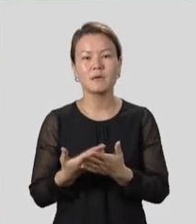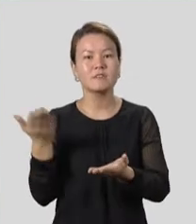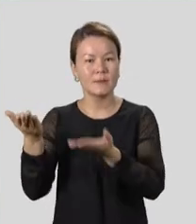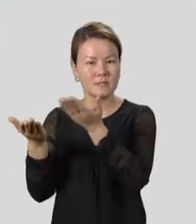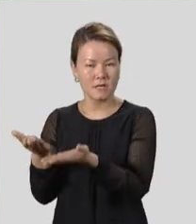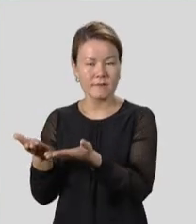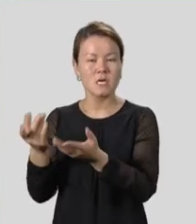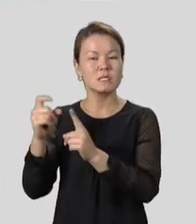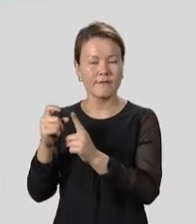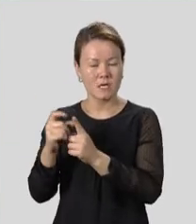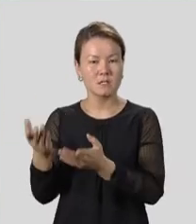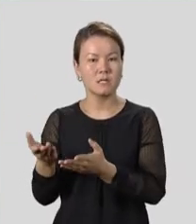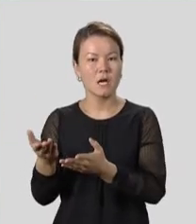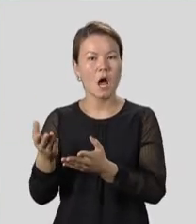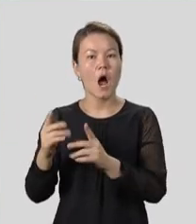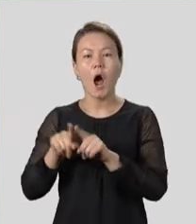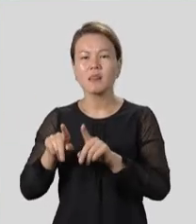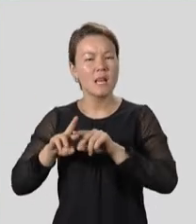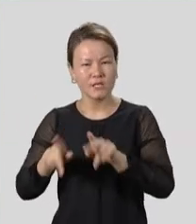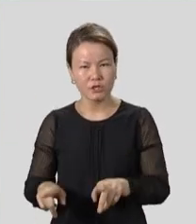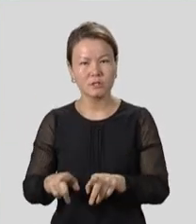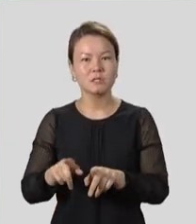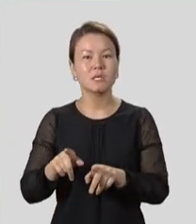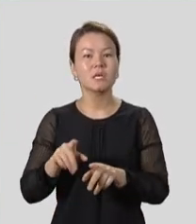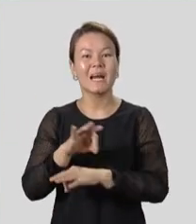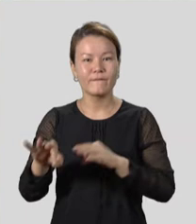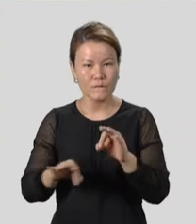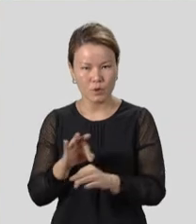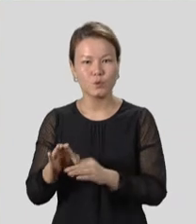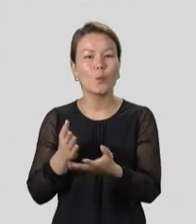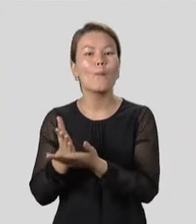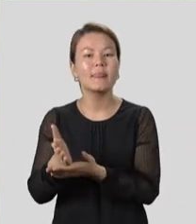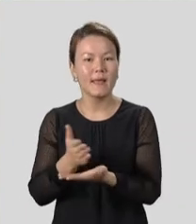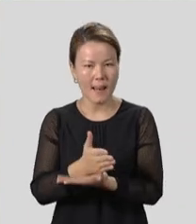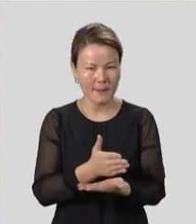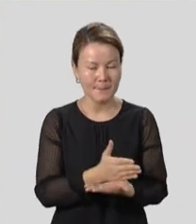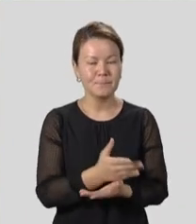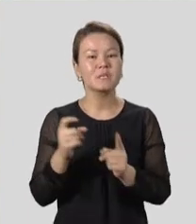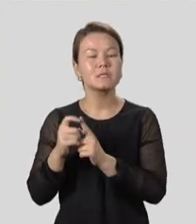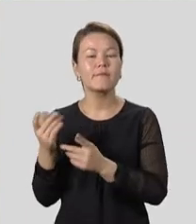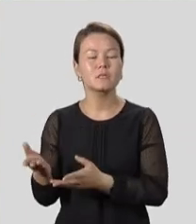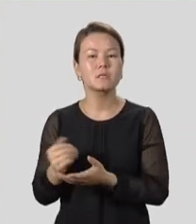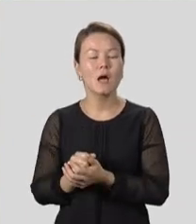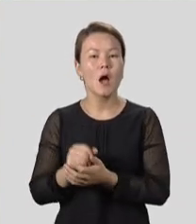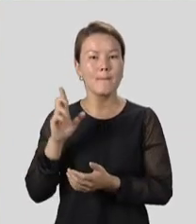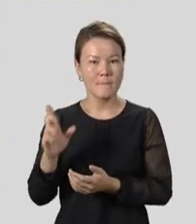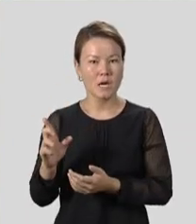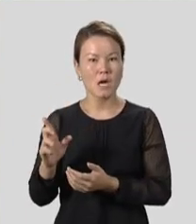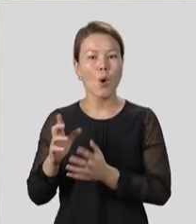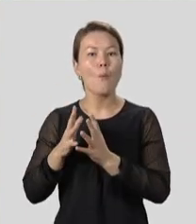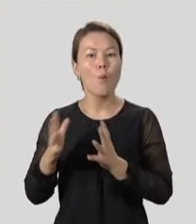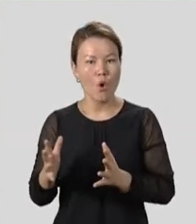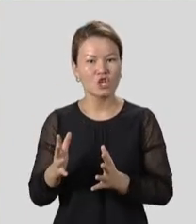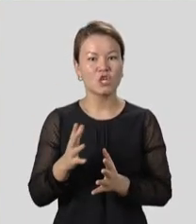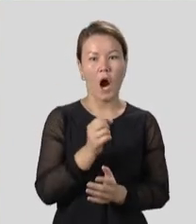сопоставим словесную, аналитическую и графическую модели. Словесная – B